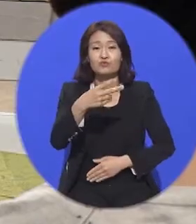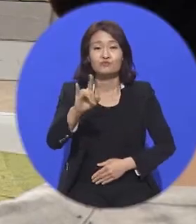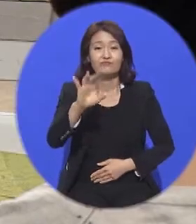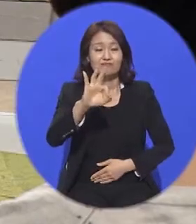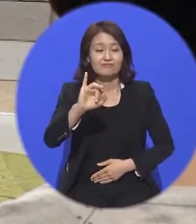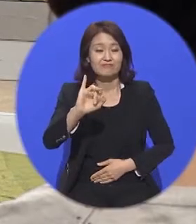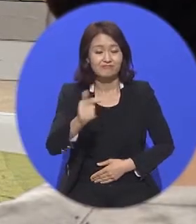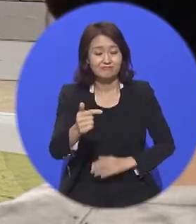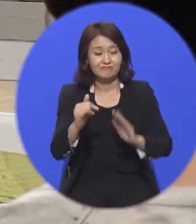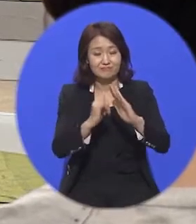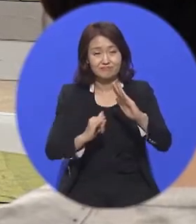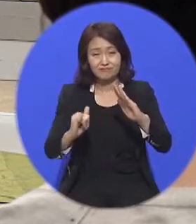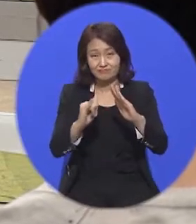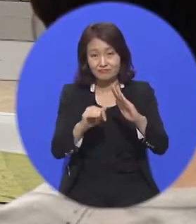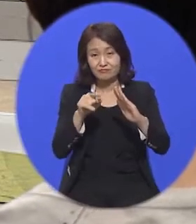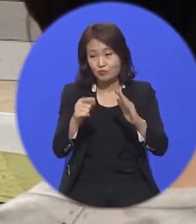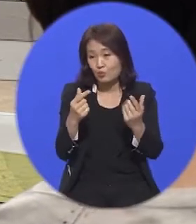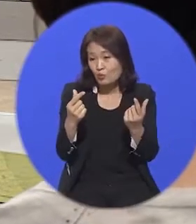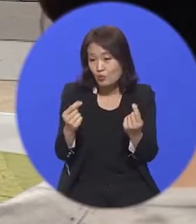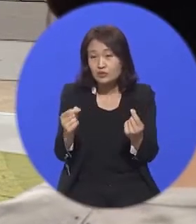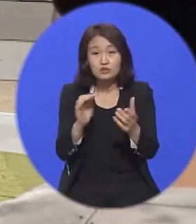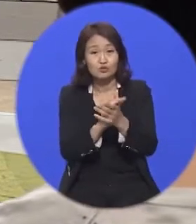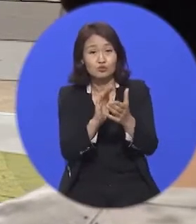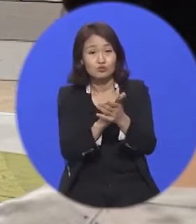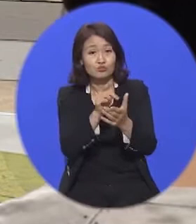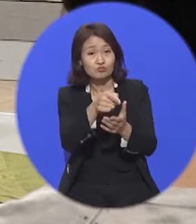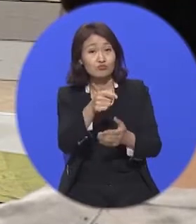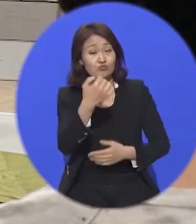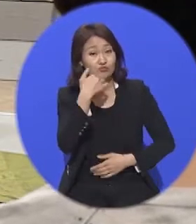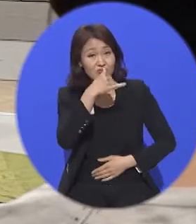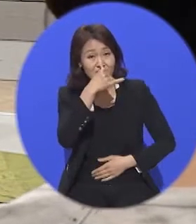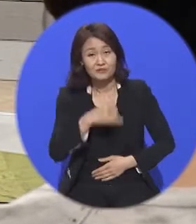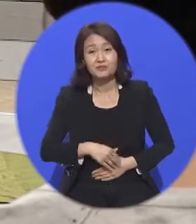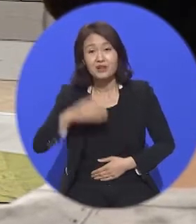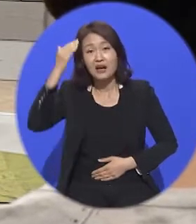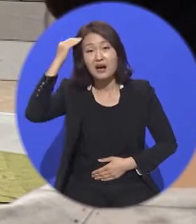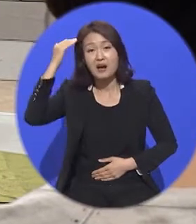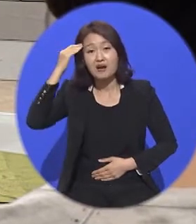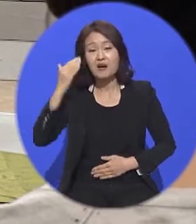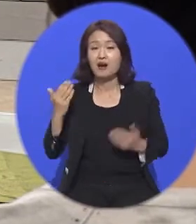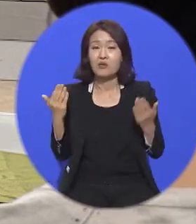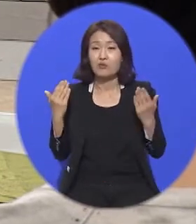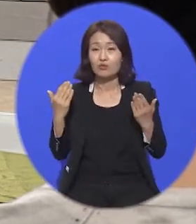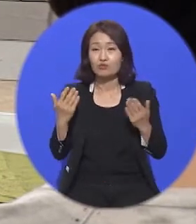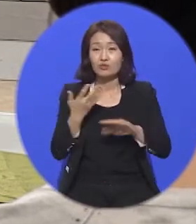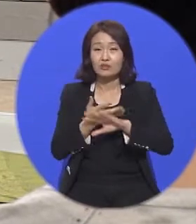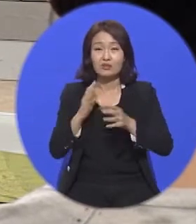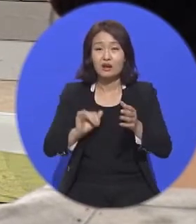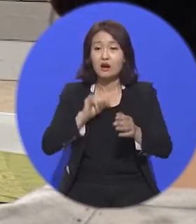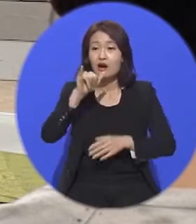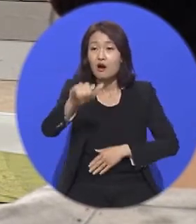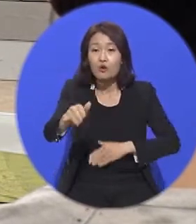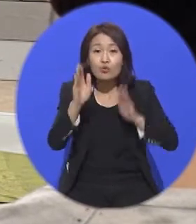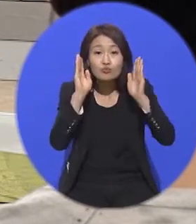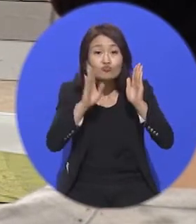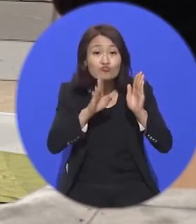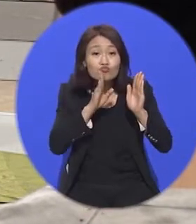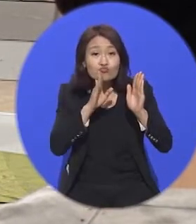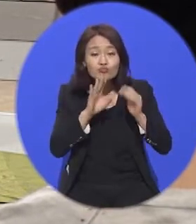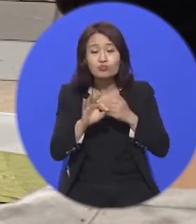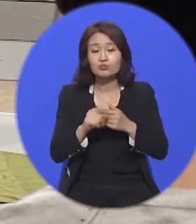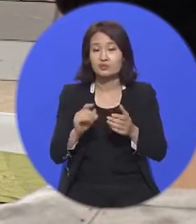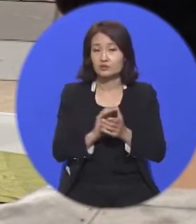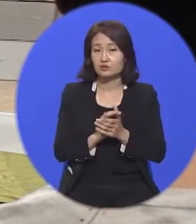가족이었어요. 거기에는 똑같은 친구가 있었어요. 자, 우리 한국인 학생이 유학을 갔다. 우리 어머님들 그